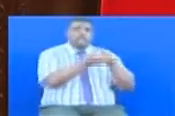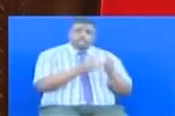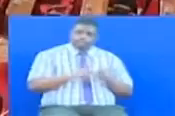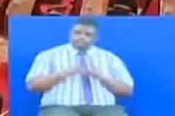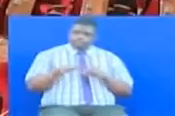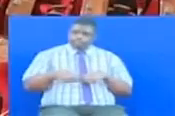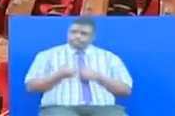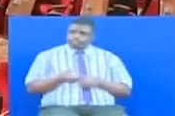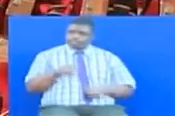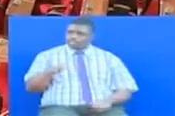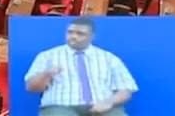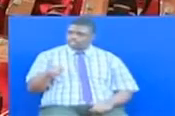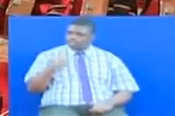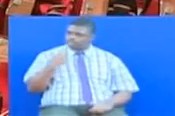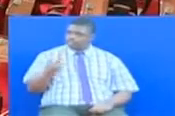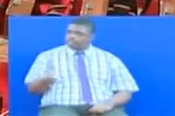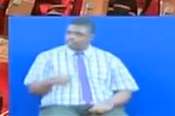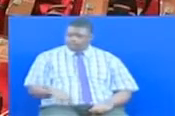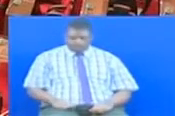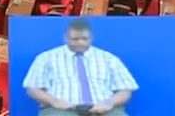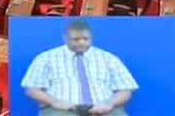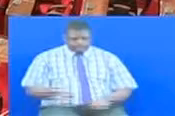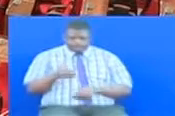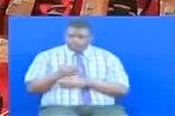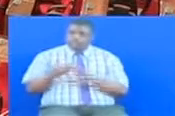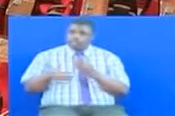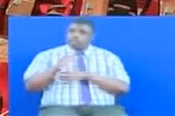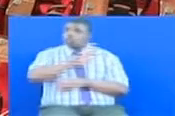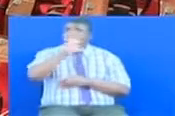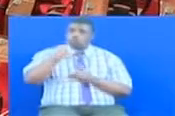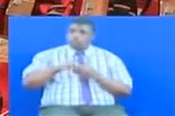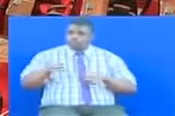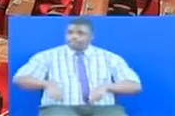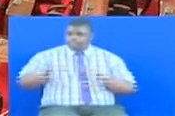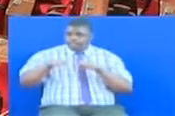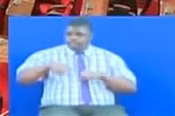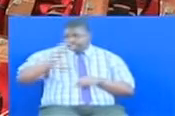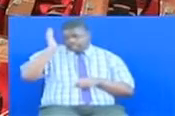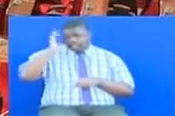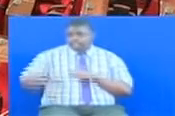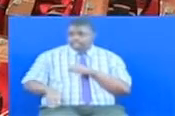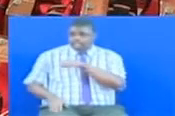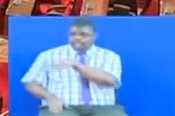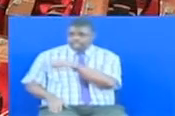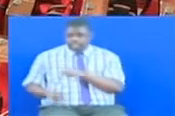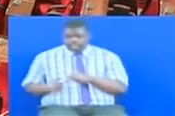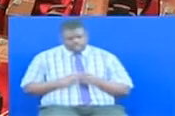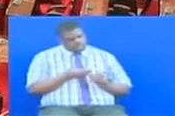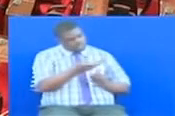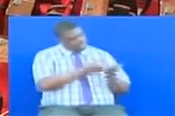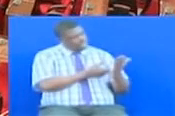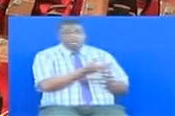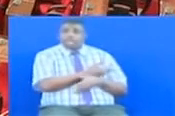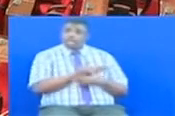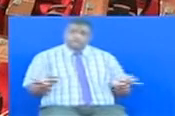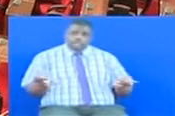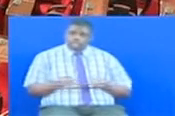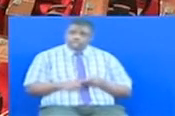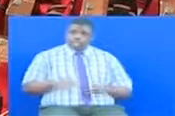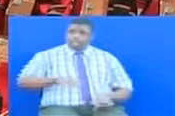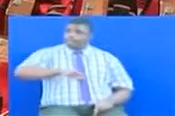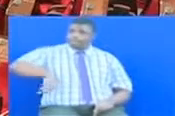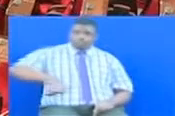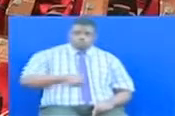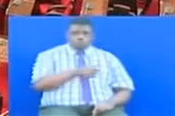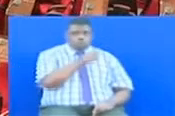yeye ametoa kauli anasema majengo yote yanayomilikiwa na serikali kwa sababu hayana hati pengine aliporwa kwa wananchi.